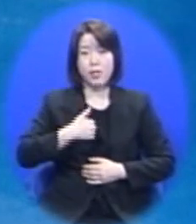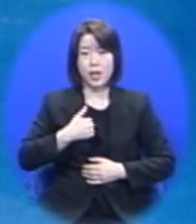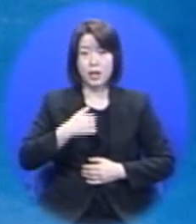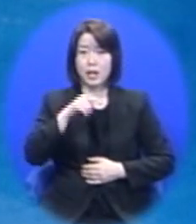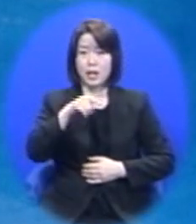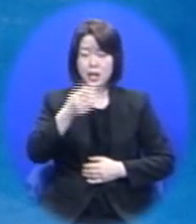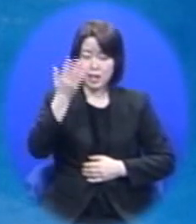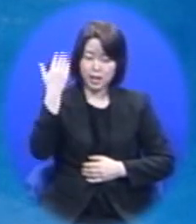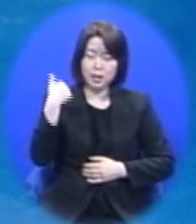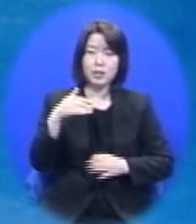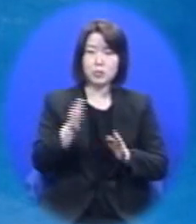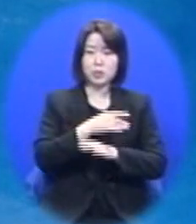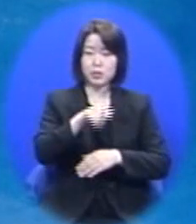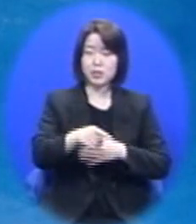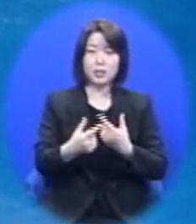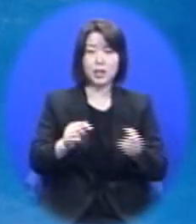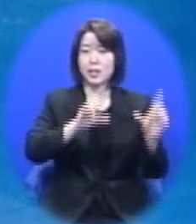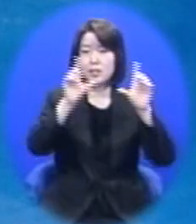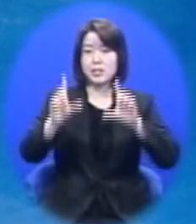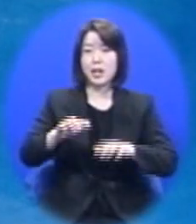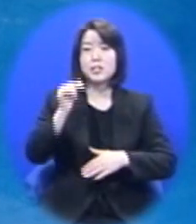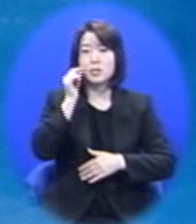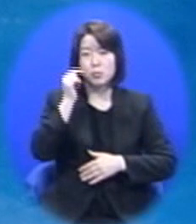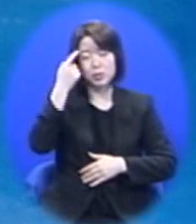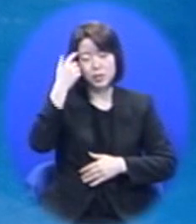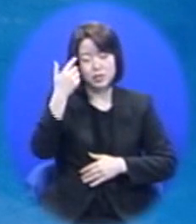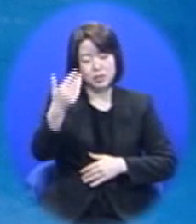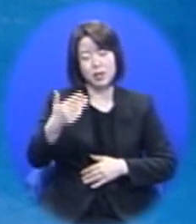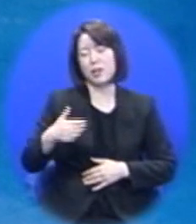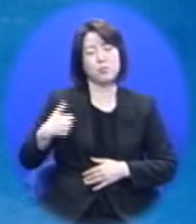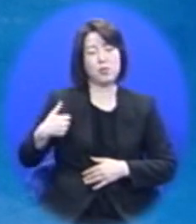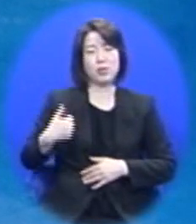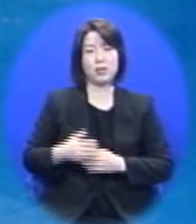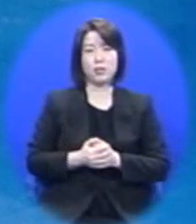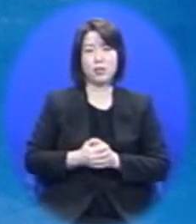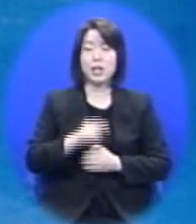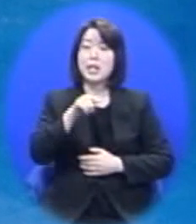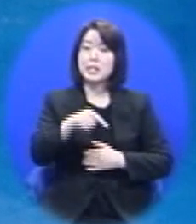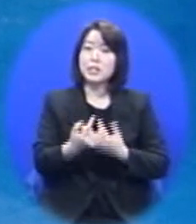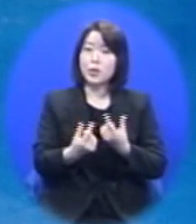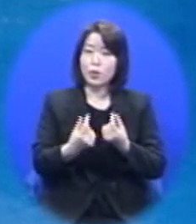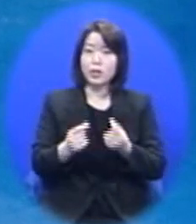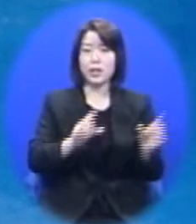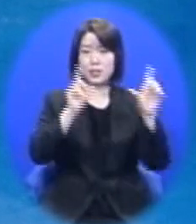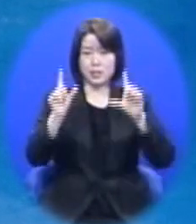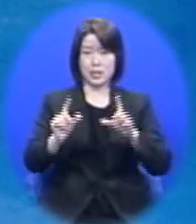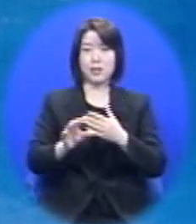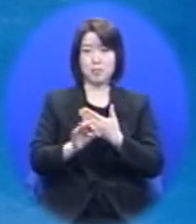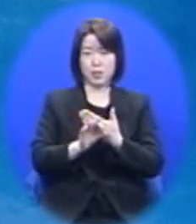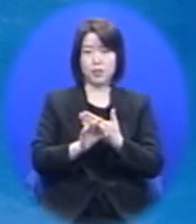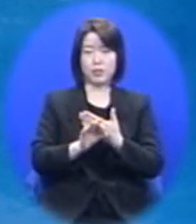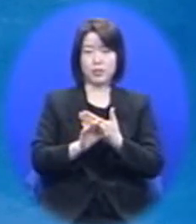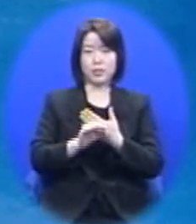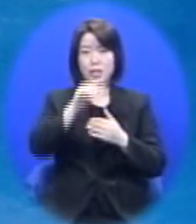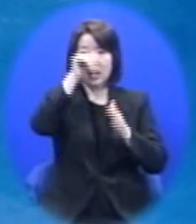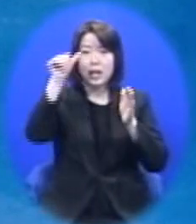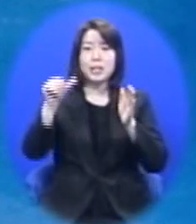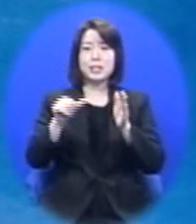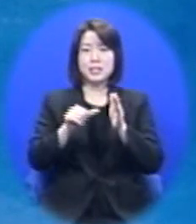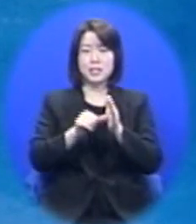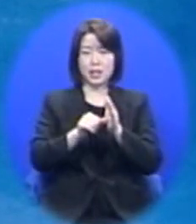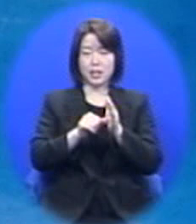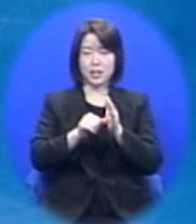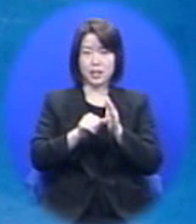이렇게 살지 못했을까 몰라요. 이렇게 살면 인생이,